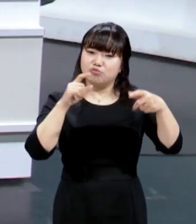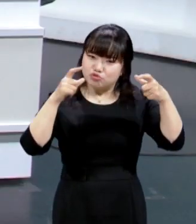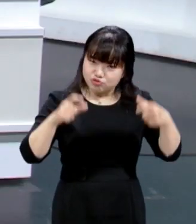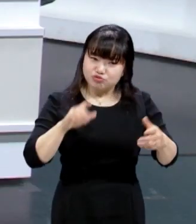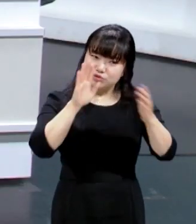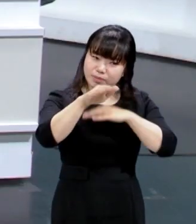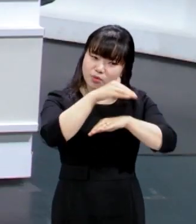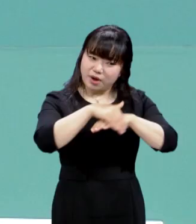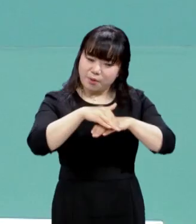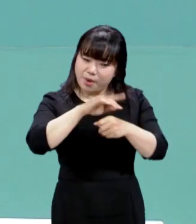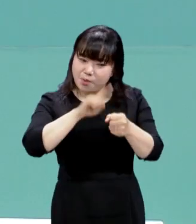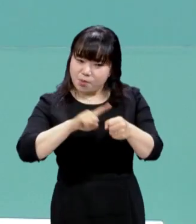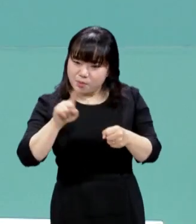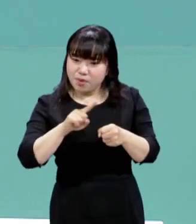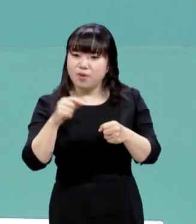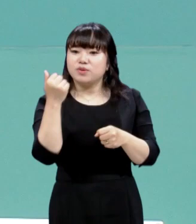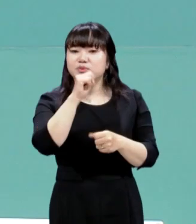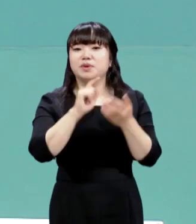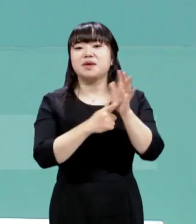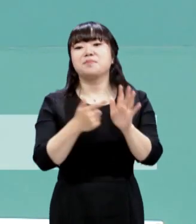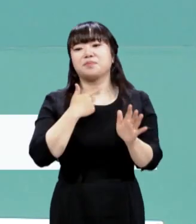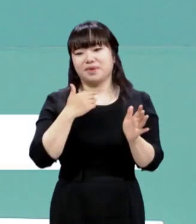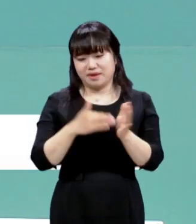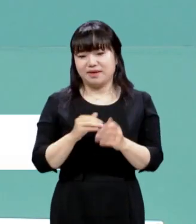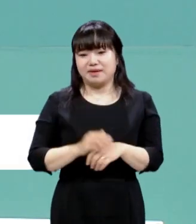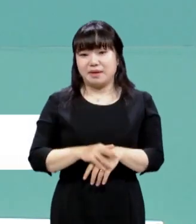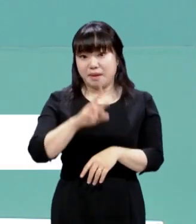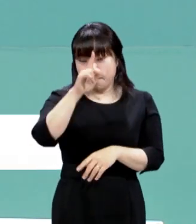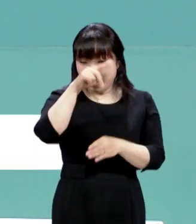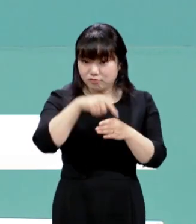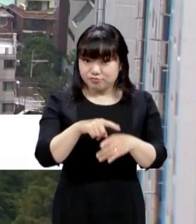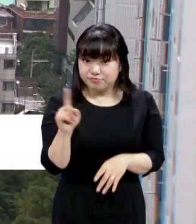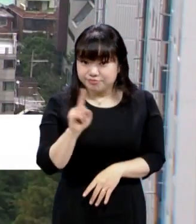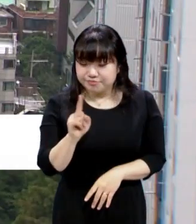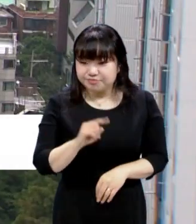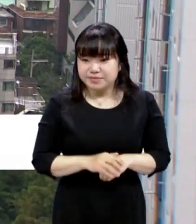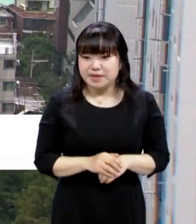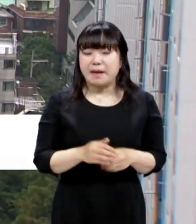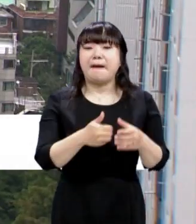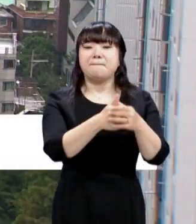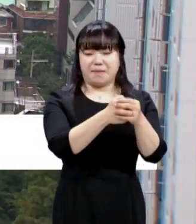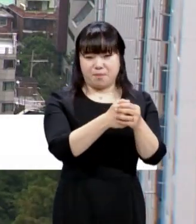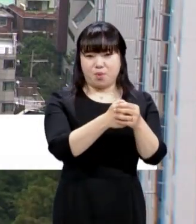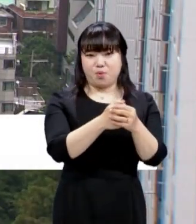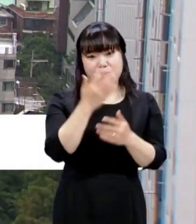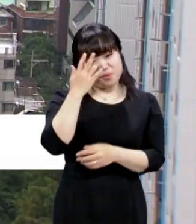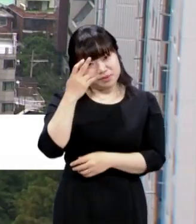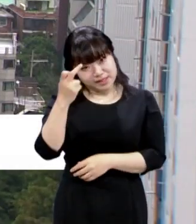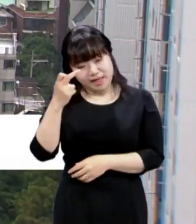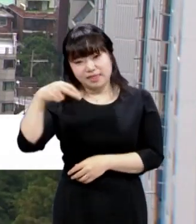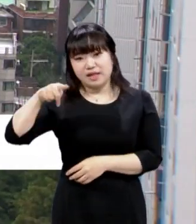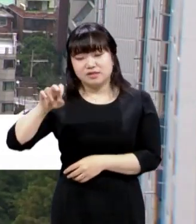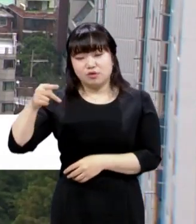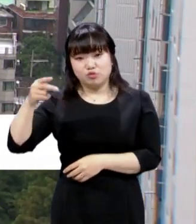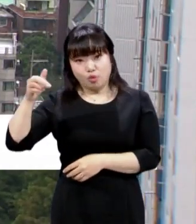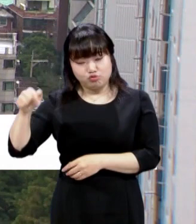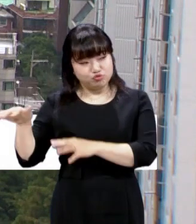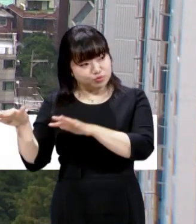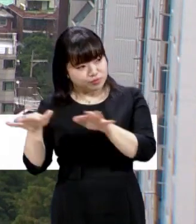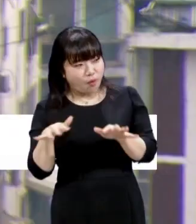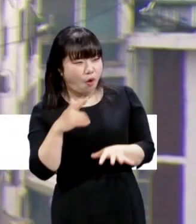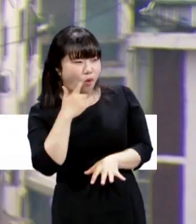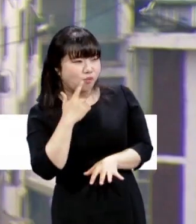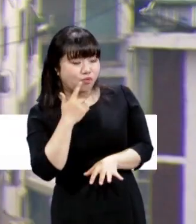밝혔습니다 먼저 더블룸 주당 바 군기 후보는 마포 와 용산 성동구 갑 으로 워 할